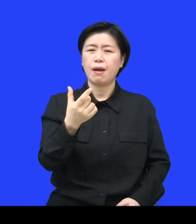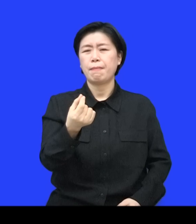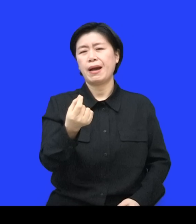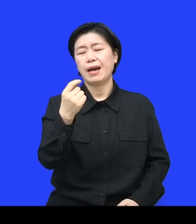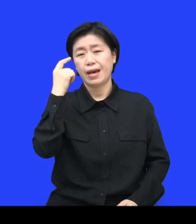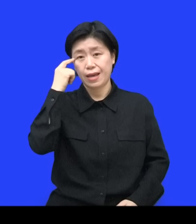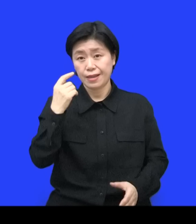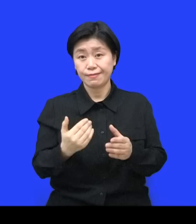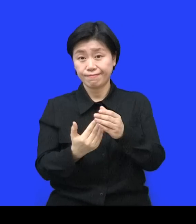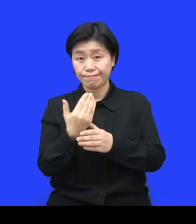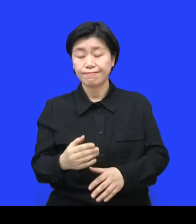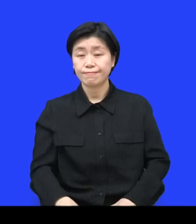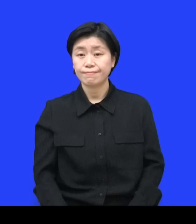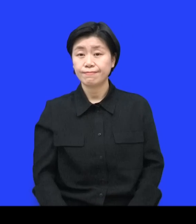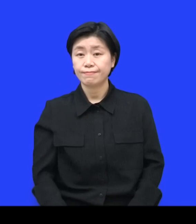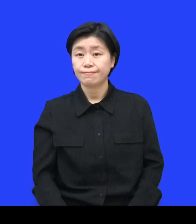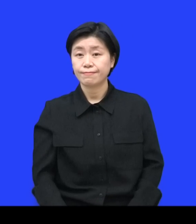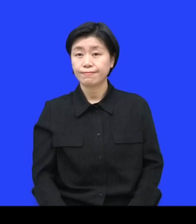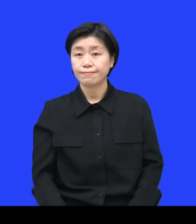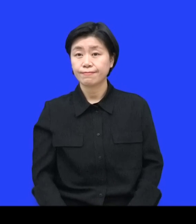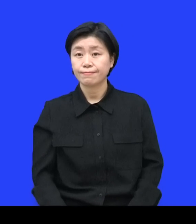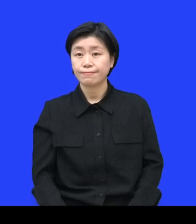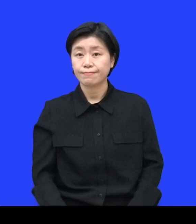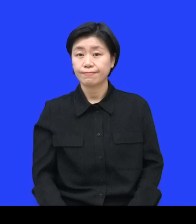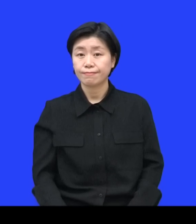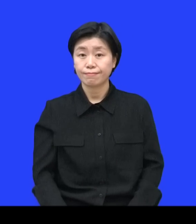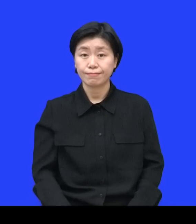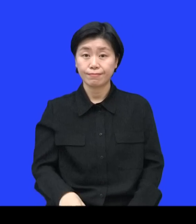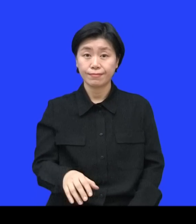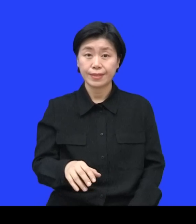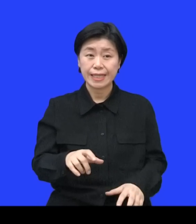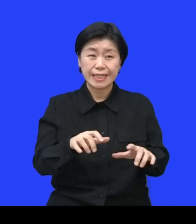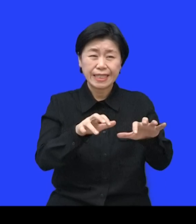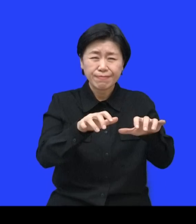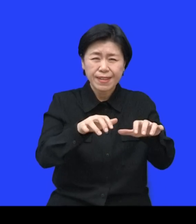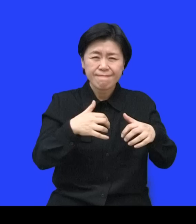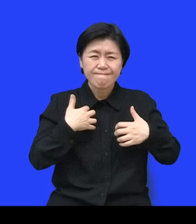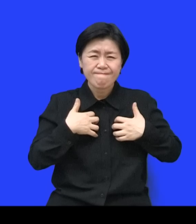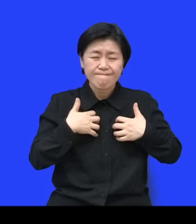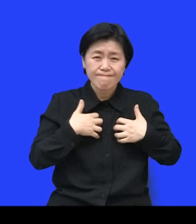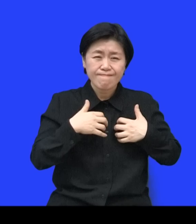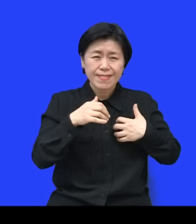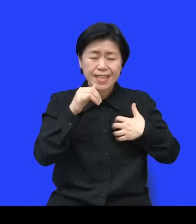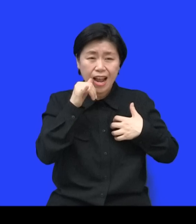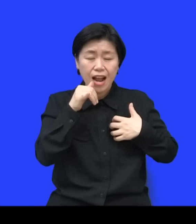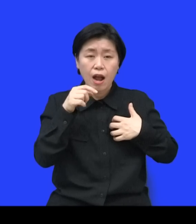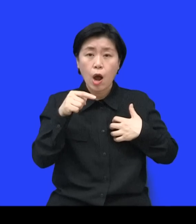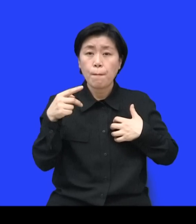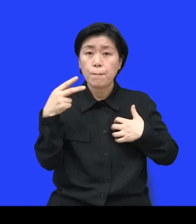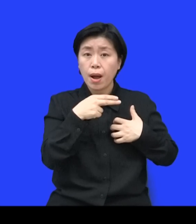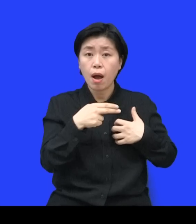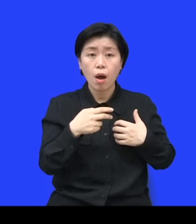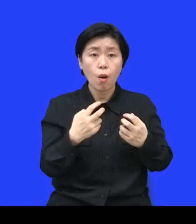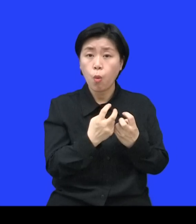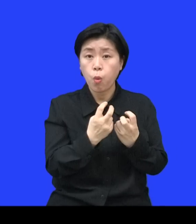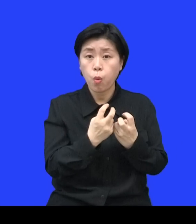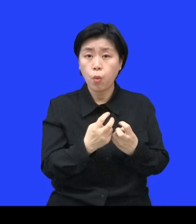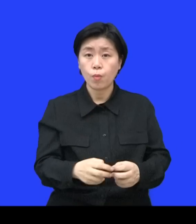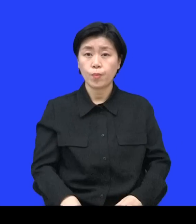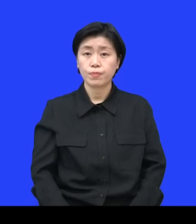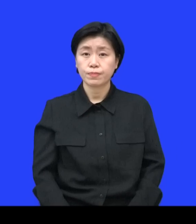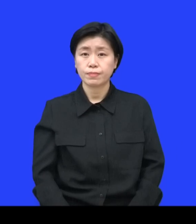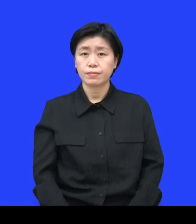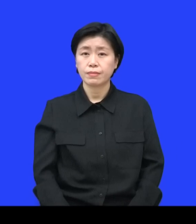됩니다. 그러면 그 중독에서 어떻게 끊어지시게 됐어요? 하나님께서 하나님 이제 내가 게임 때문에